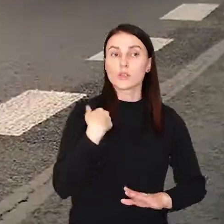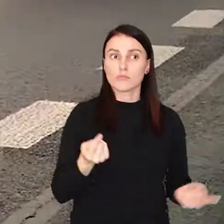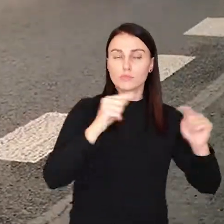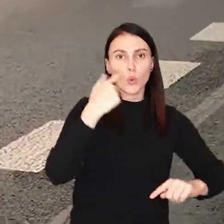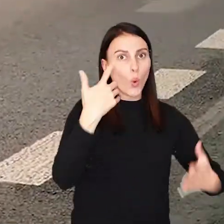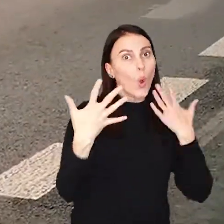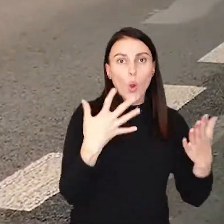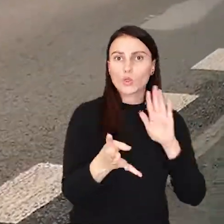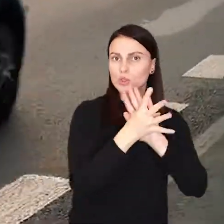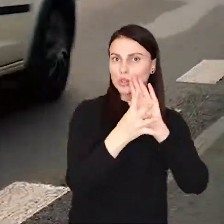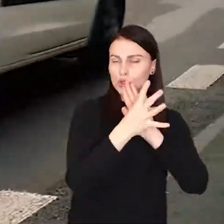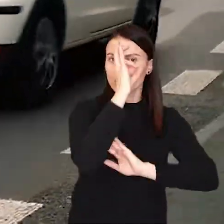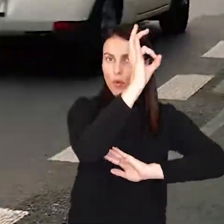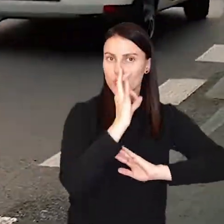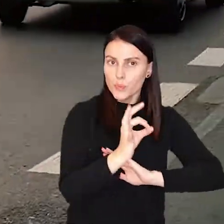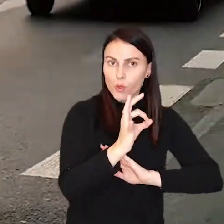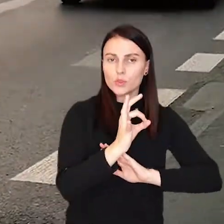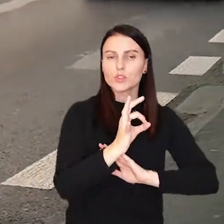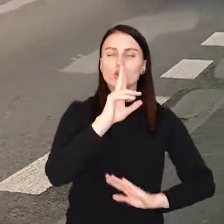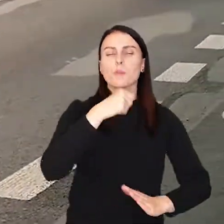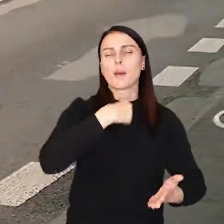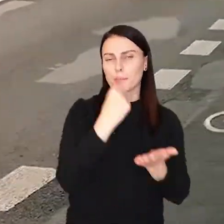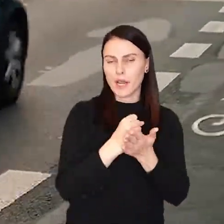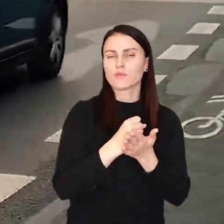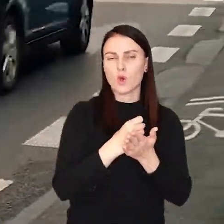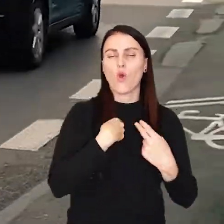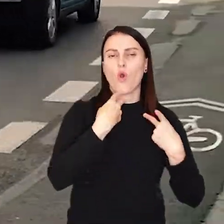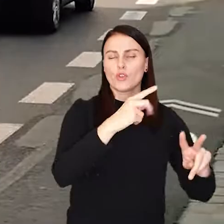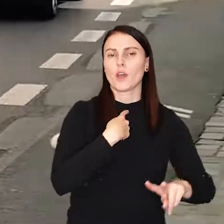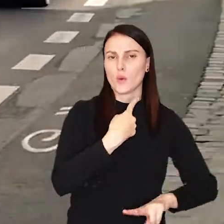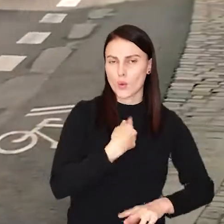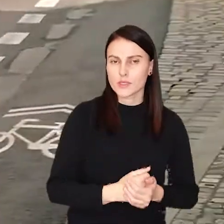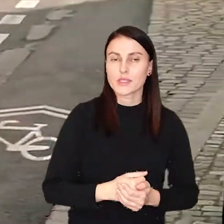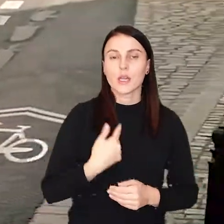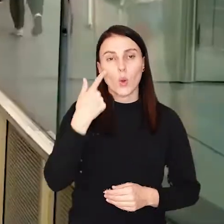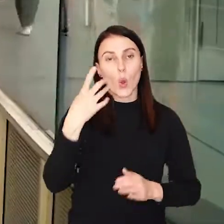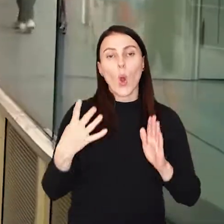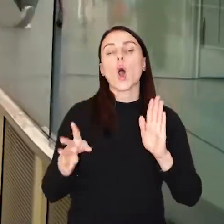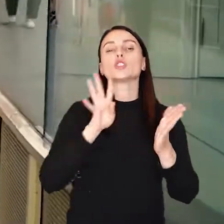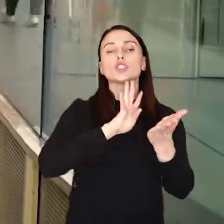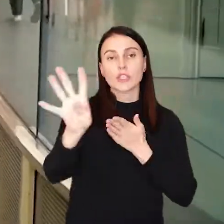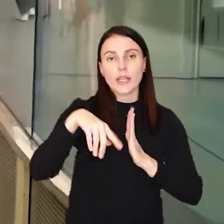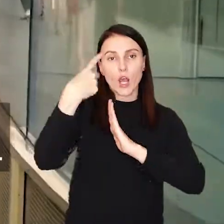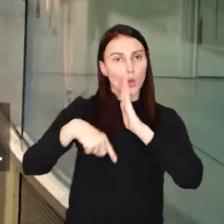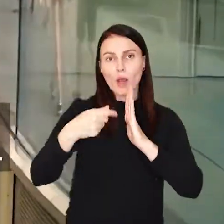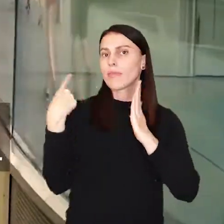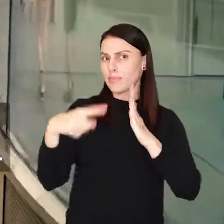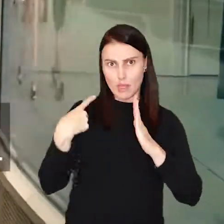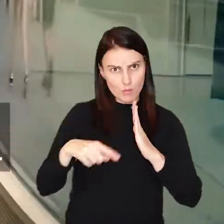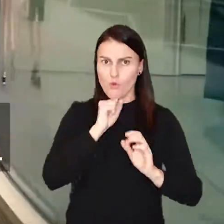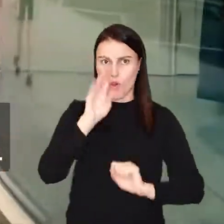przyszło tam ponad 19% uprawnionych mieszkańców. W 14 okręgach wyborczych głosowania nie przeprowadzono,